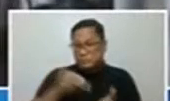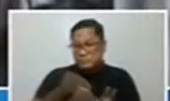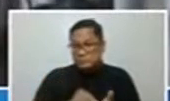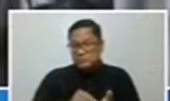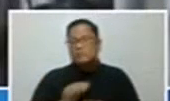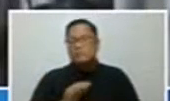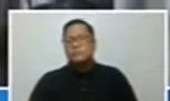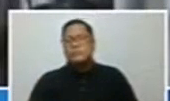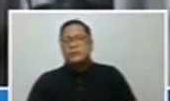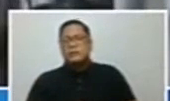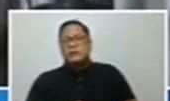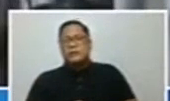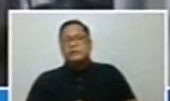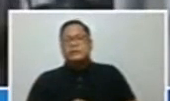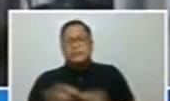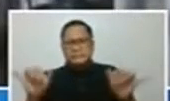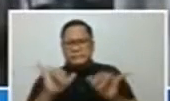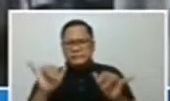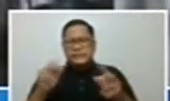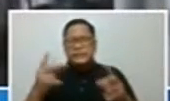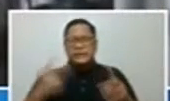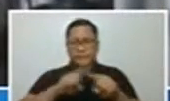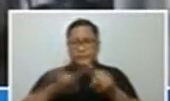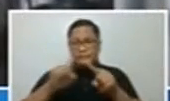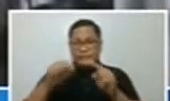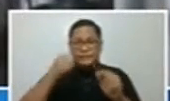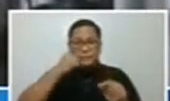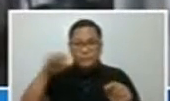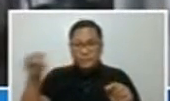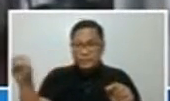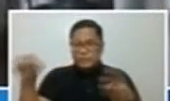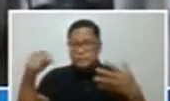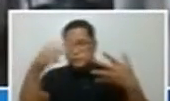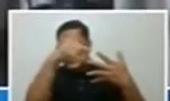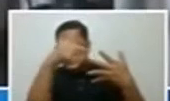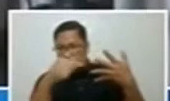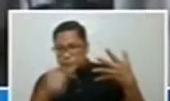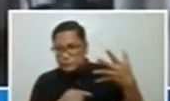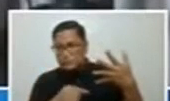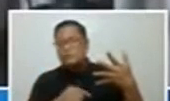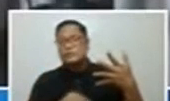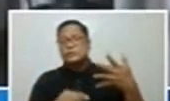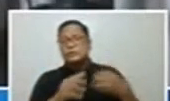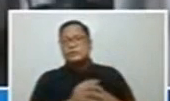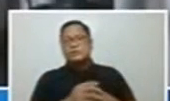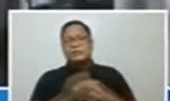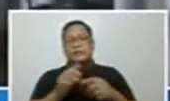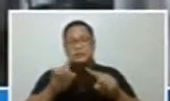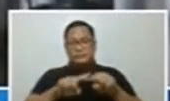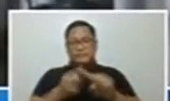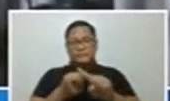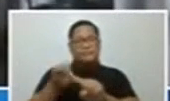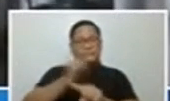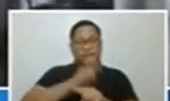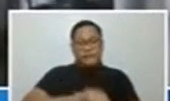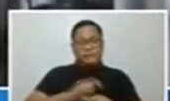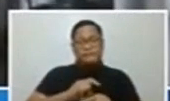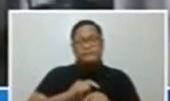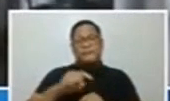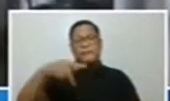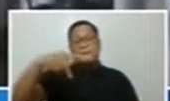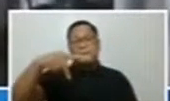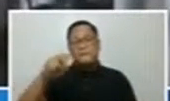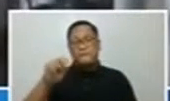ating iniimbestigahan. 20 barangay captains naman sa Metro Manila na isampa na natin sa ombudsman. No? Ito